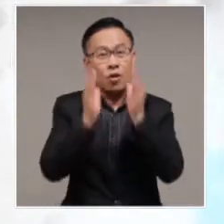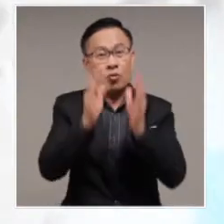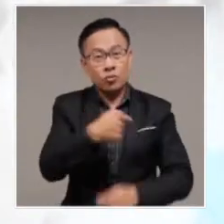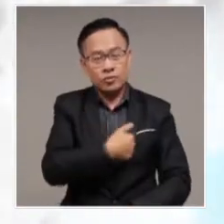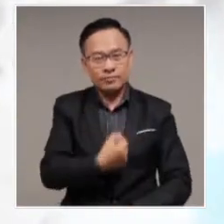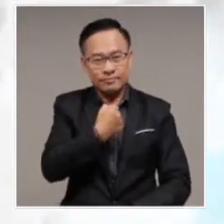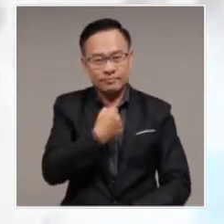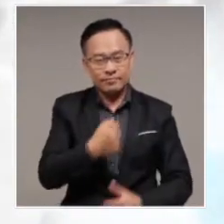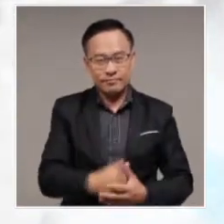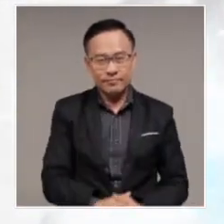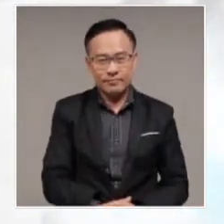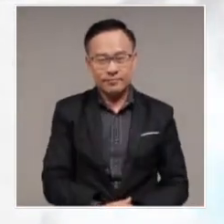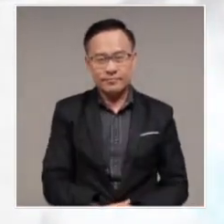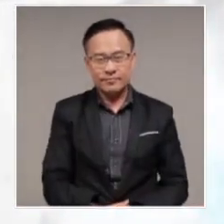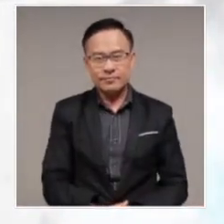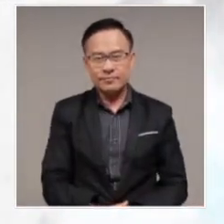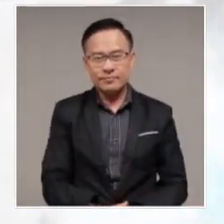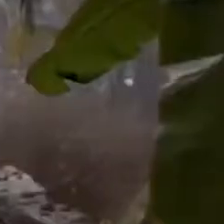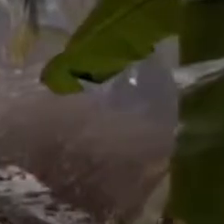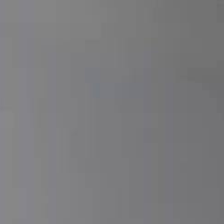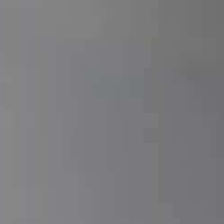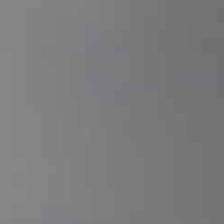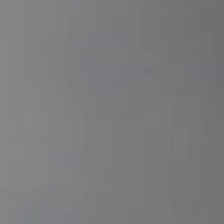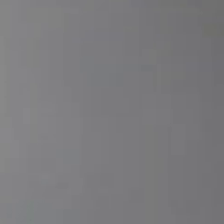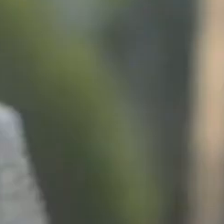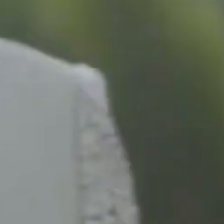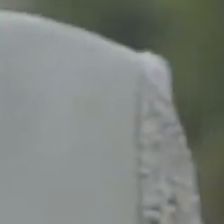The Stronger คนหัวใจแกร่ง